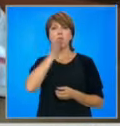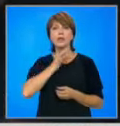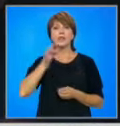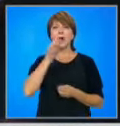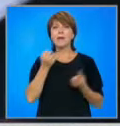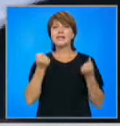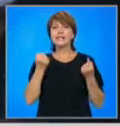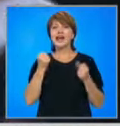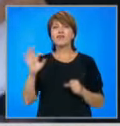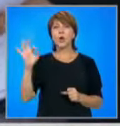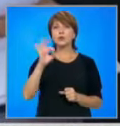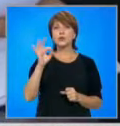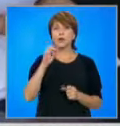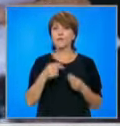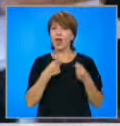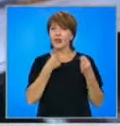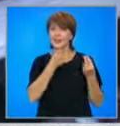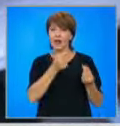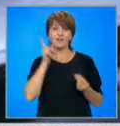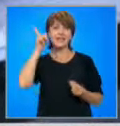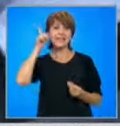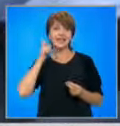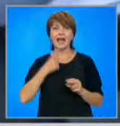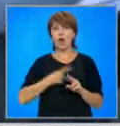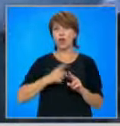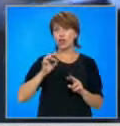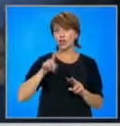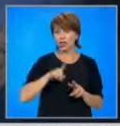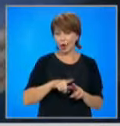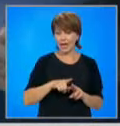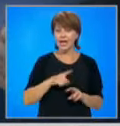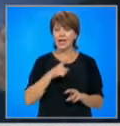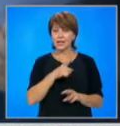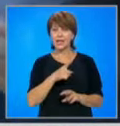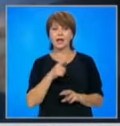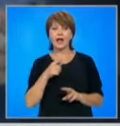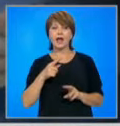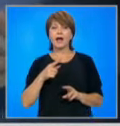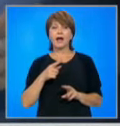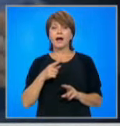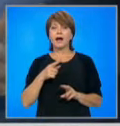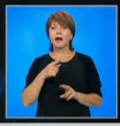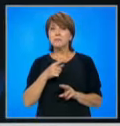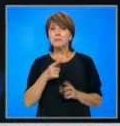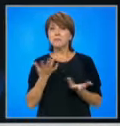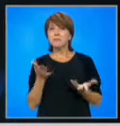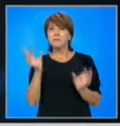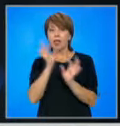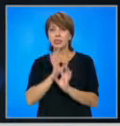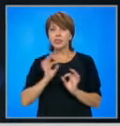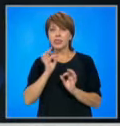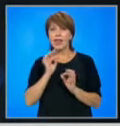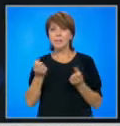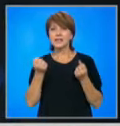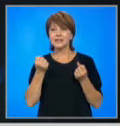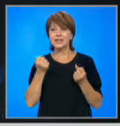осигурена. Подава сигнал в НАП и НОИ. Отговорът след 2017-та няма внесени осигуровки на нейно име.